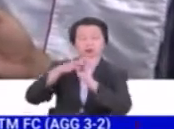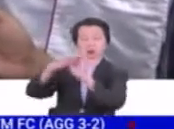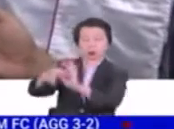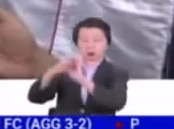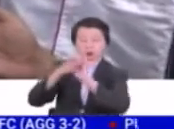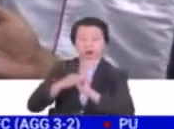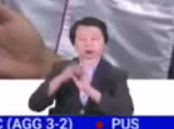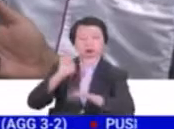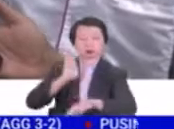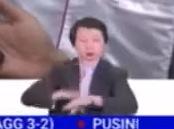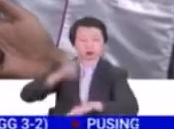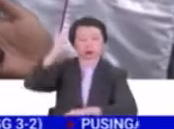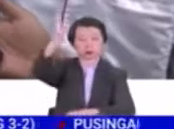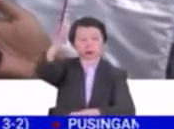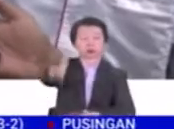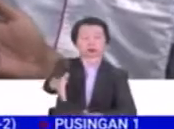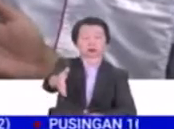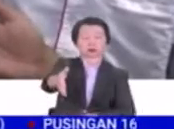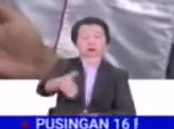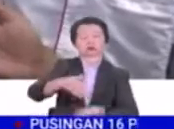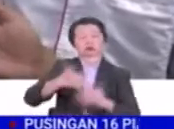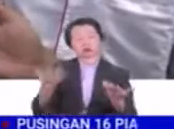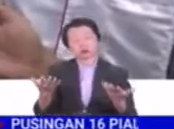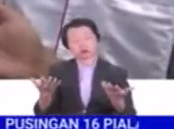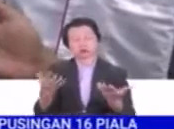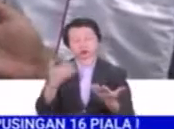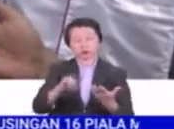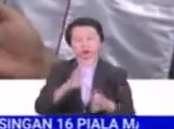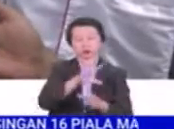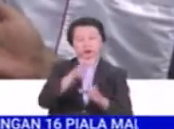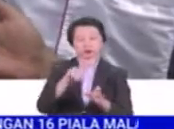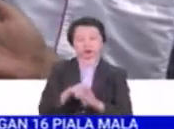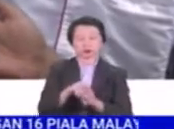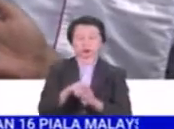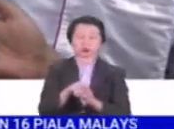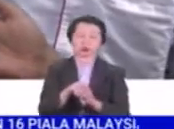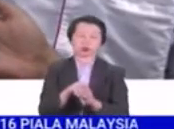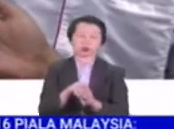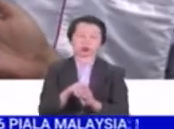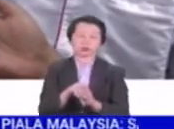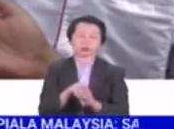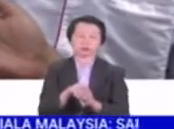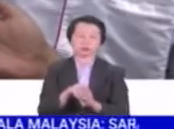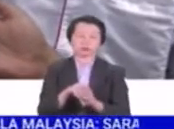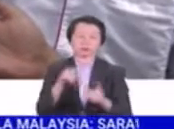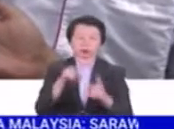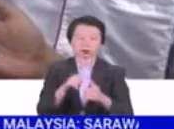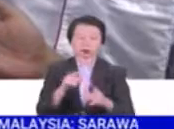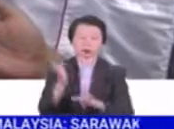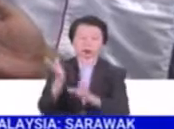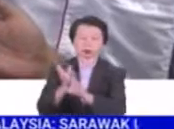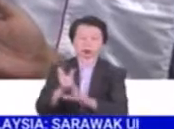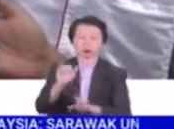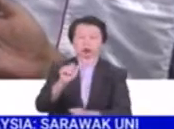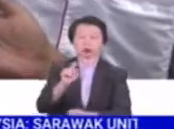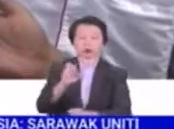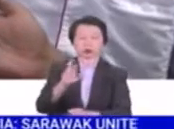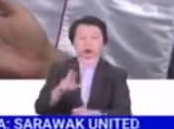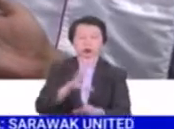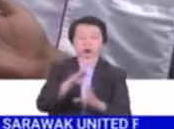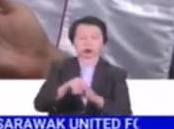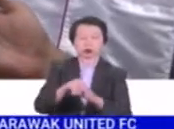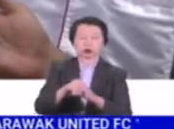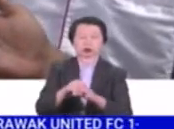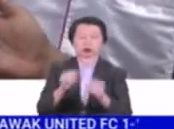pada masa-masa yang akan datang. Lebih-lebih lagi yang melibatkan niche kepada Agrobank ialah industri yang terlibat